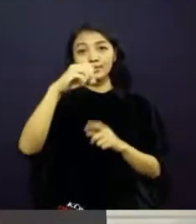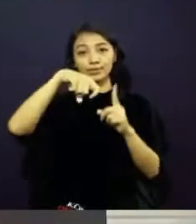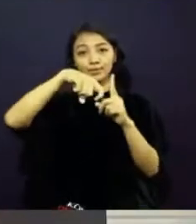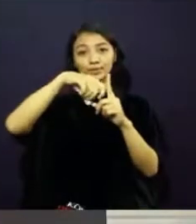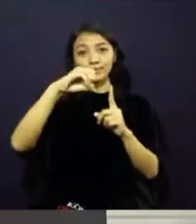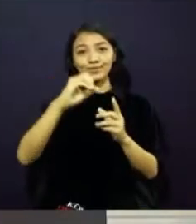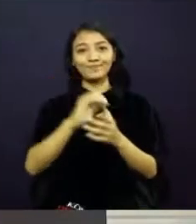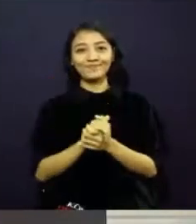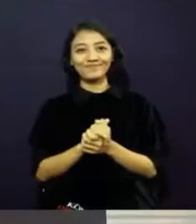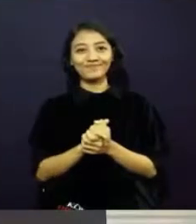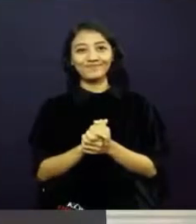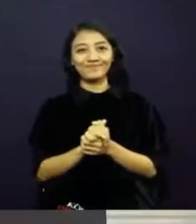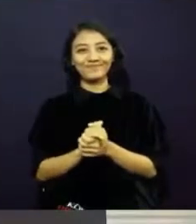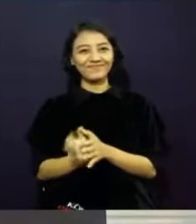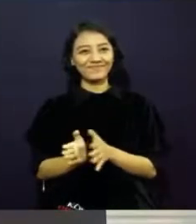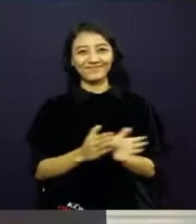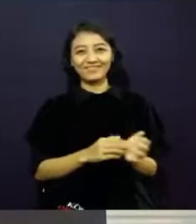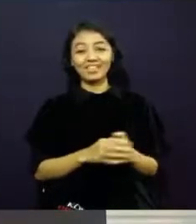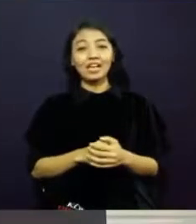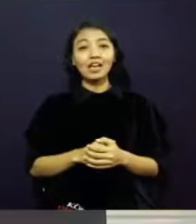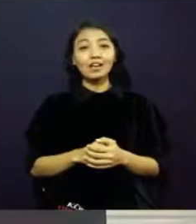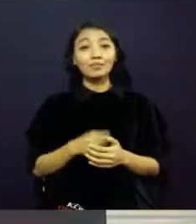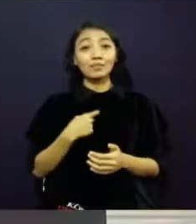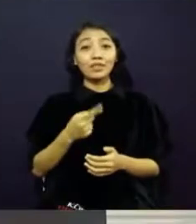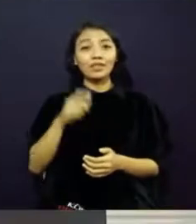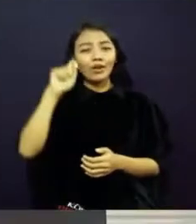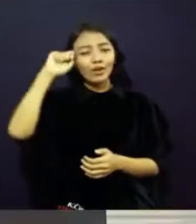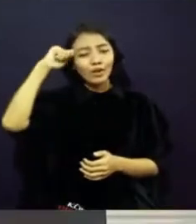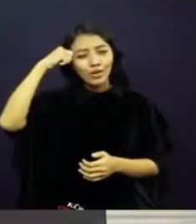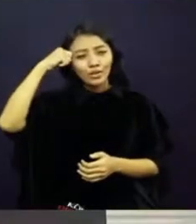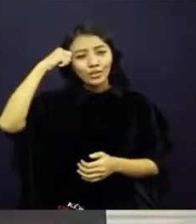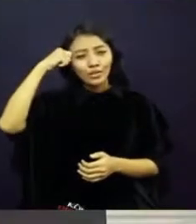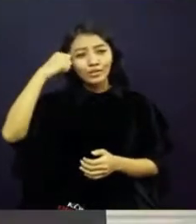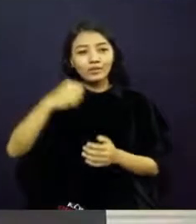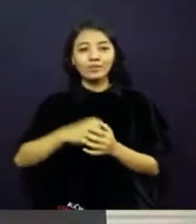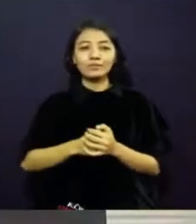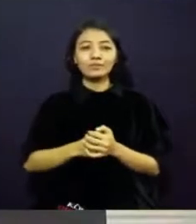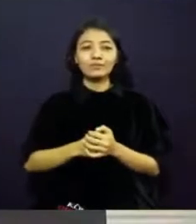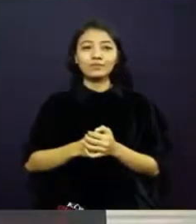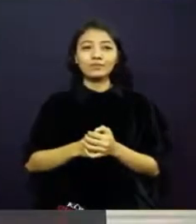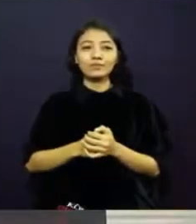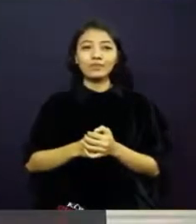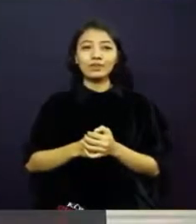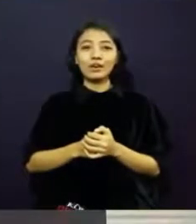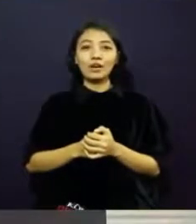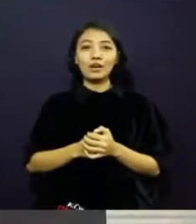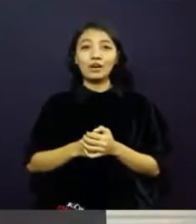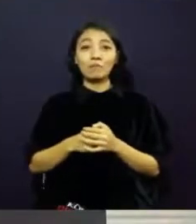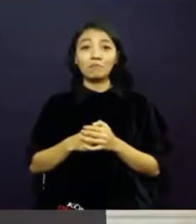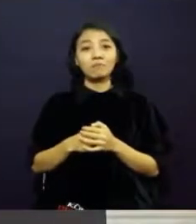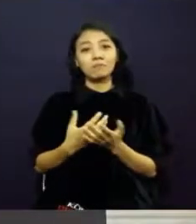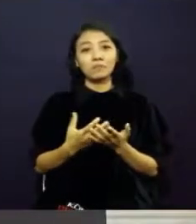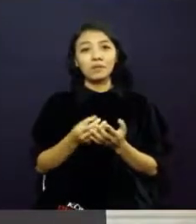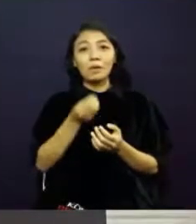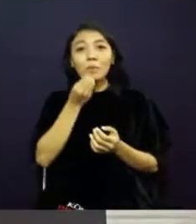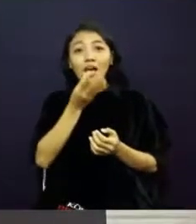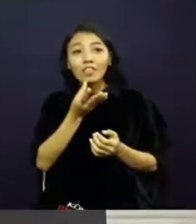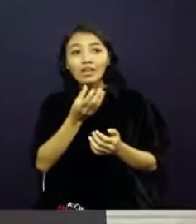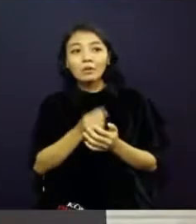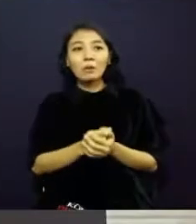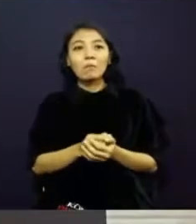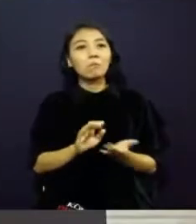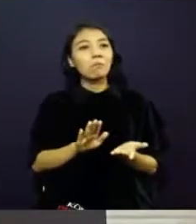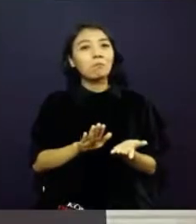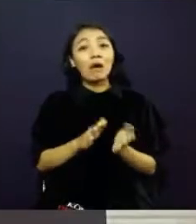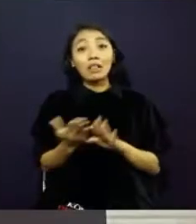pepatah Patah Tumbuh Hilang seribu Mati satu tumbuh seribu tapi di sini boleh